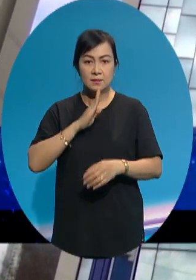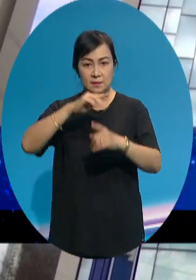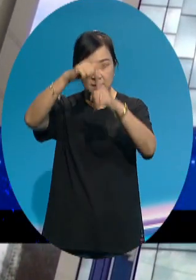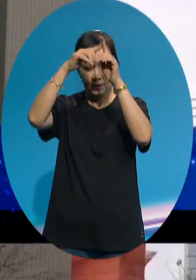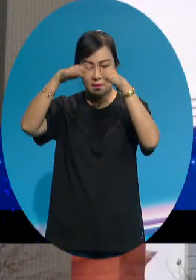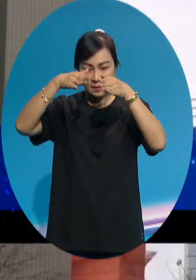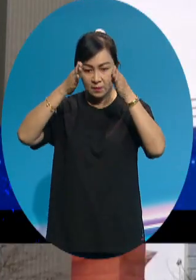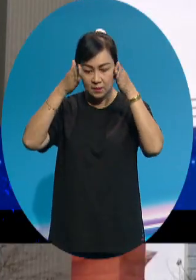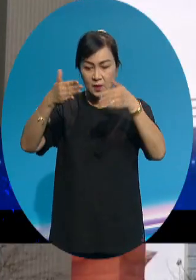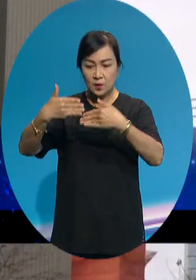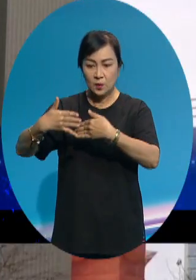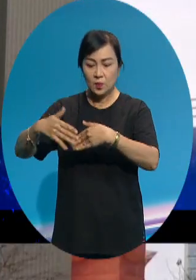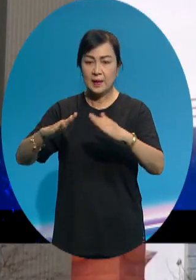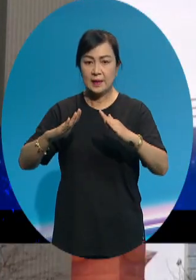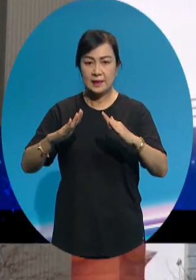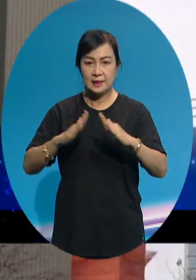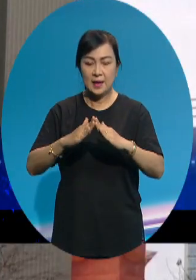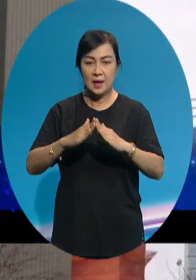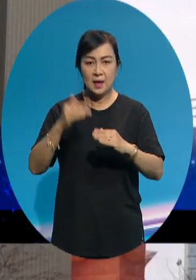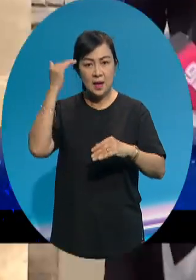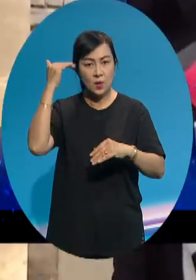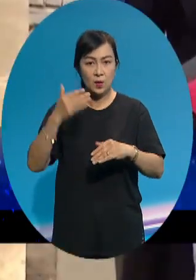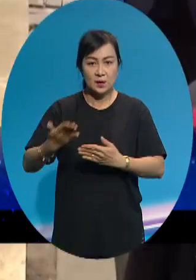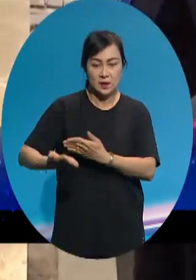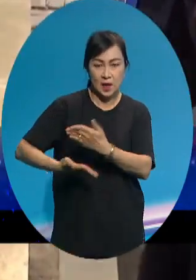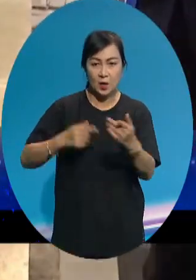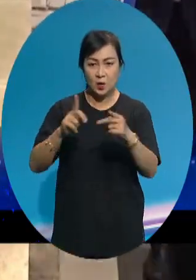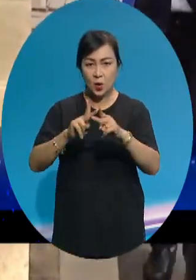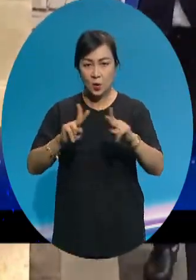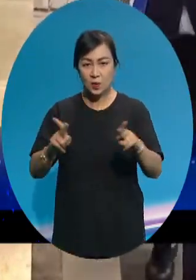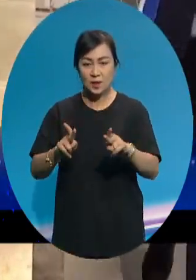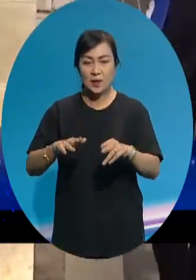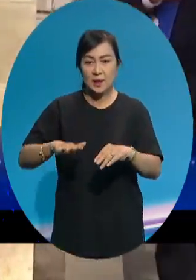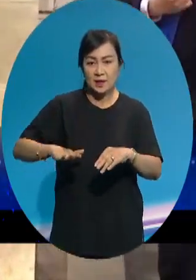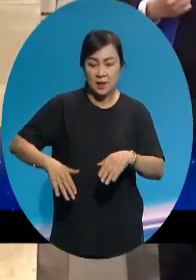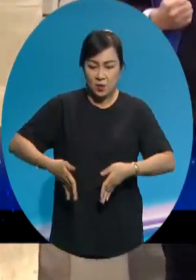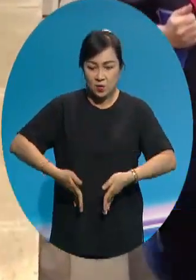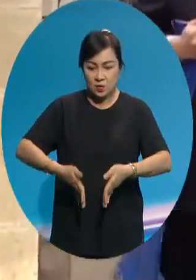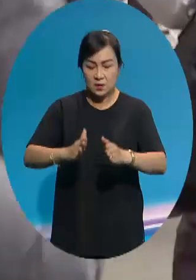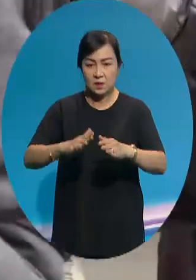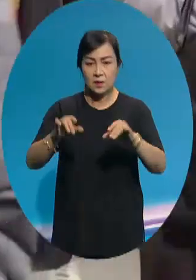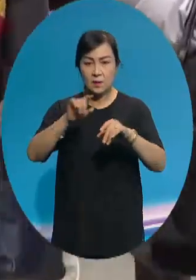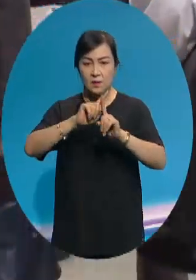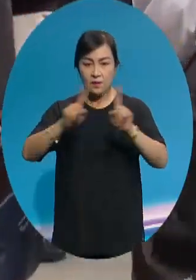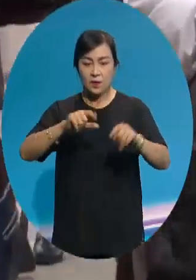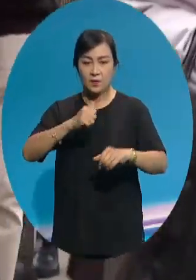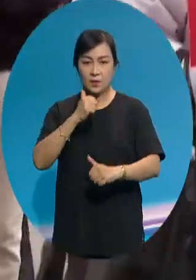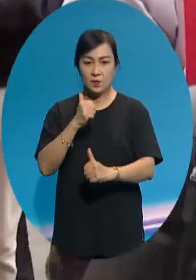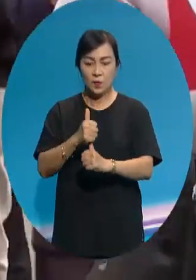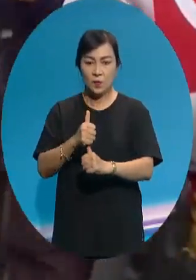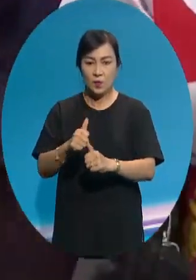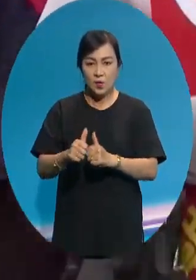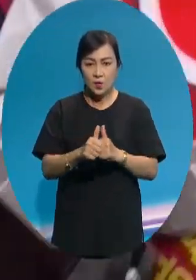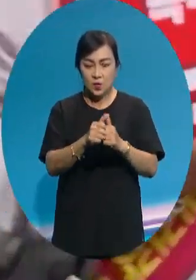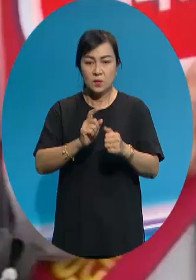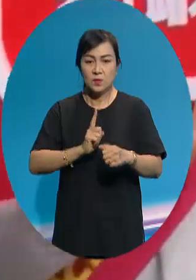Bác sĩ đã tập trung tại tòa nhà hiệp hội y khoa Hàn Quốc để thảo luận về kế hoạch của họ và sau đó xuống đường với biểu ngữ phản đối chính phủ theo đuổi